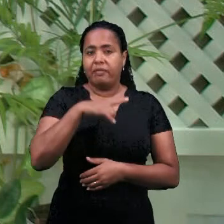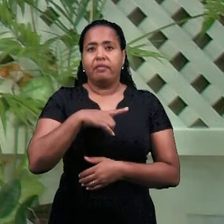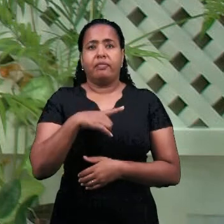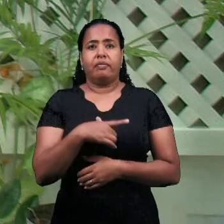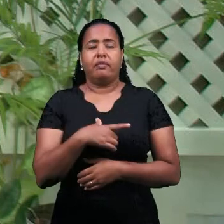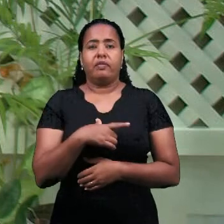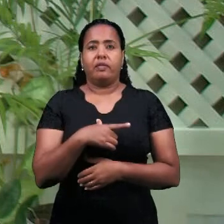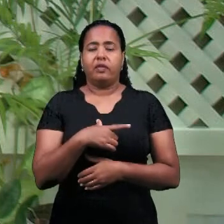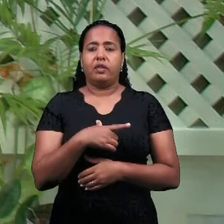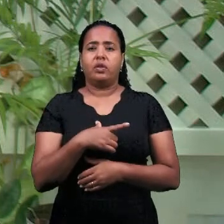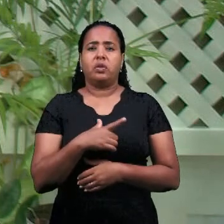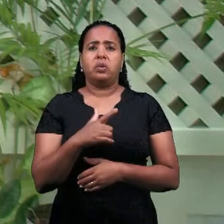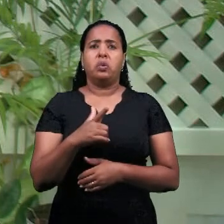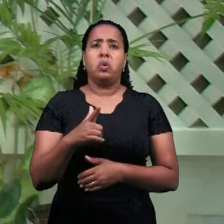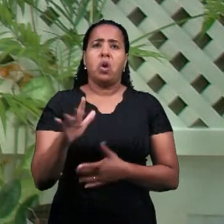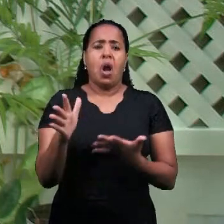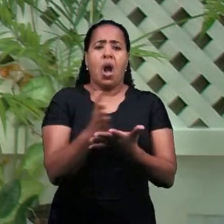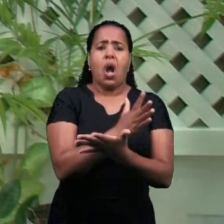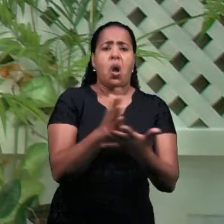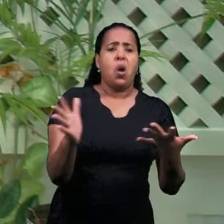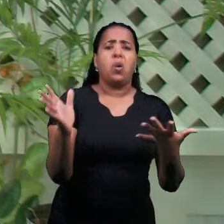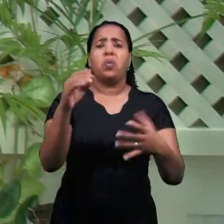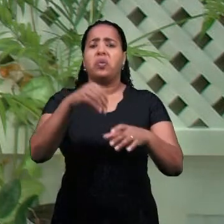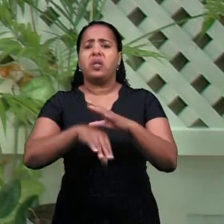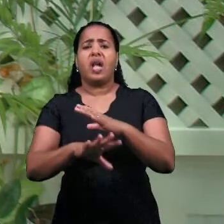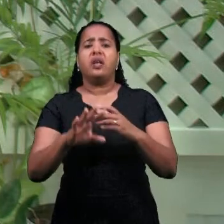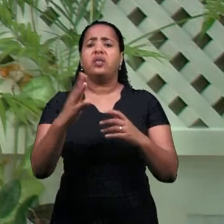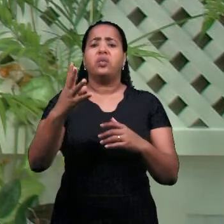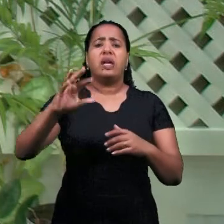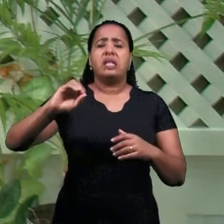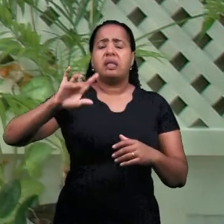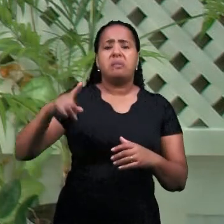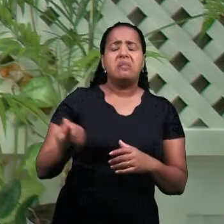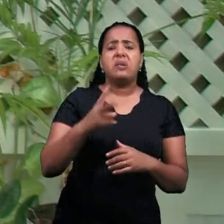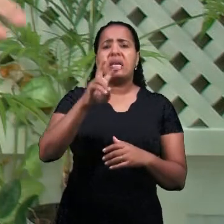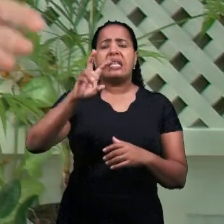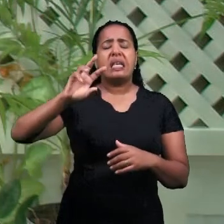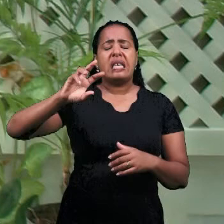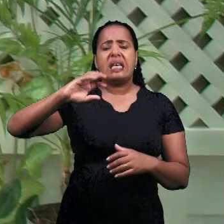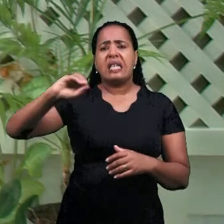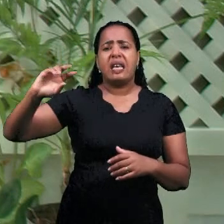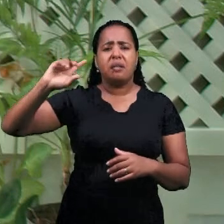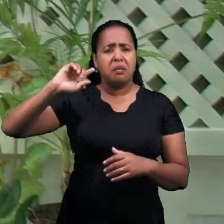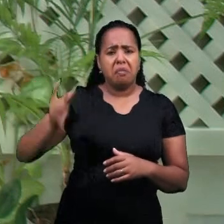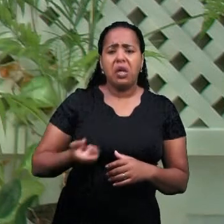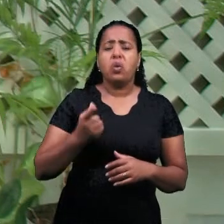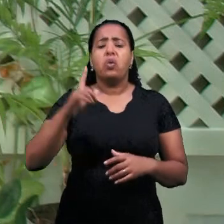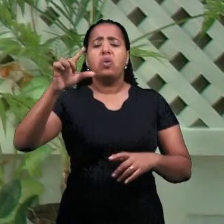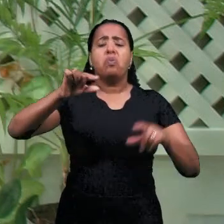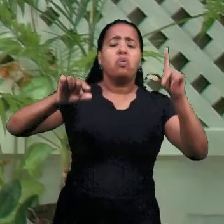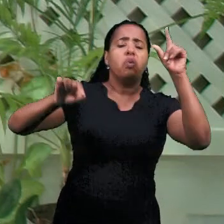pas un ou un autre, 400 000, 500 000, non.